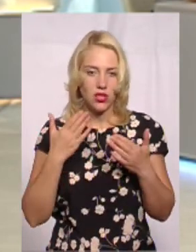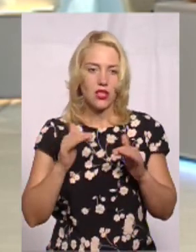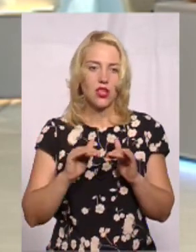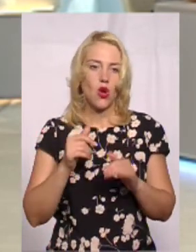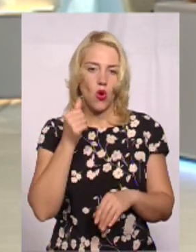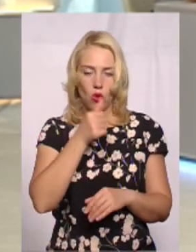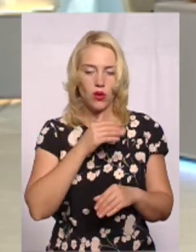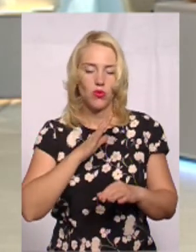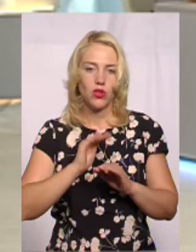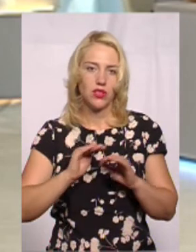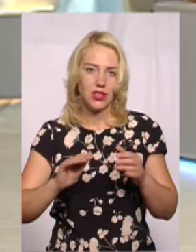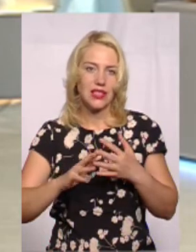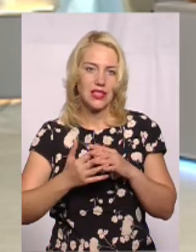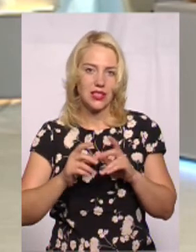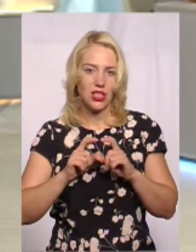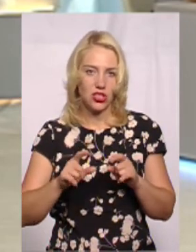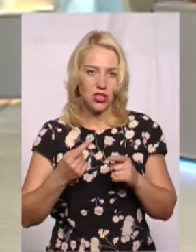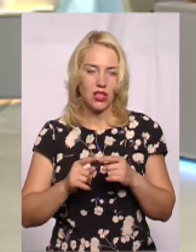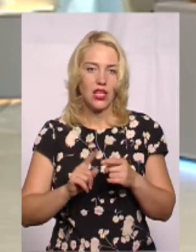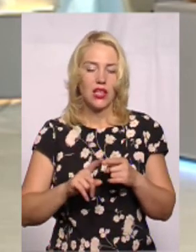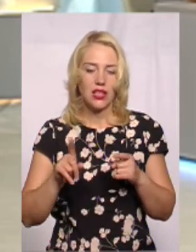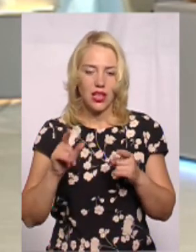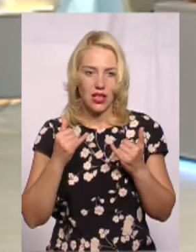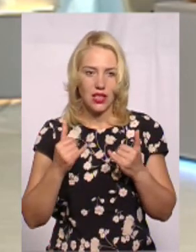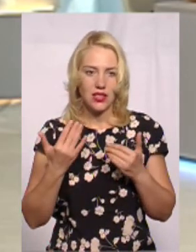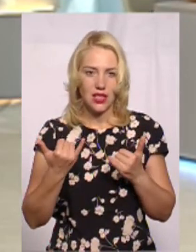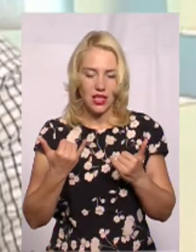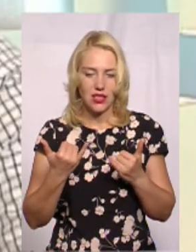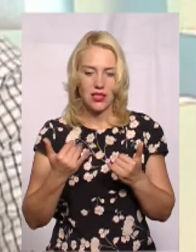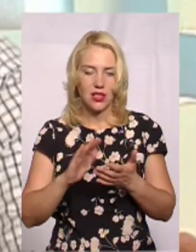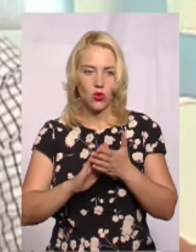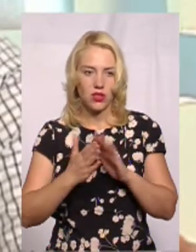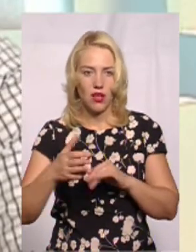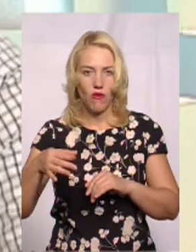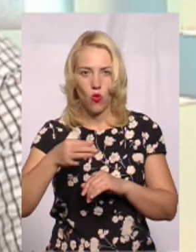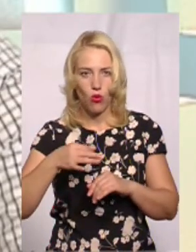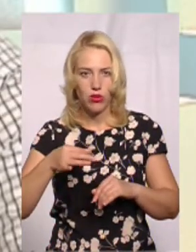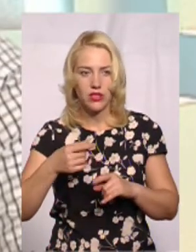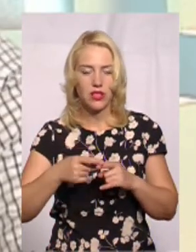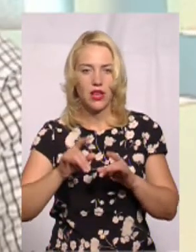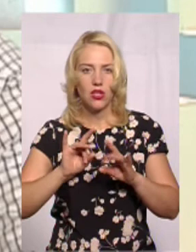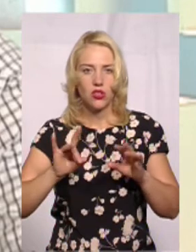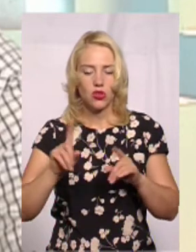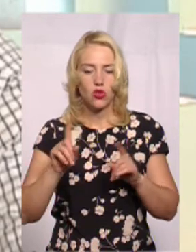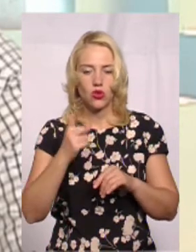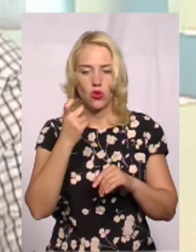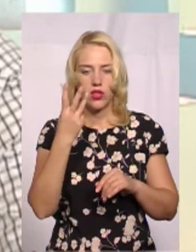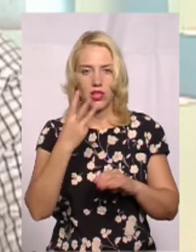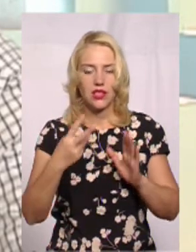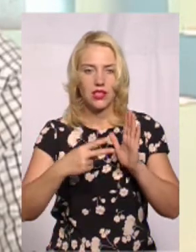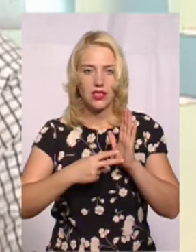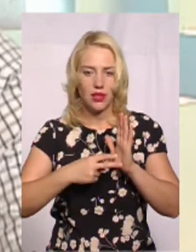шкіл. Проте, звичайно, ви розумієте, така демографія сьогодні в області. Ну так, приблизно у нас скажу вам, що 137